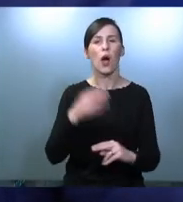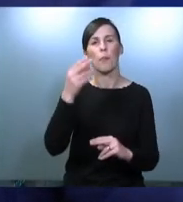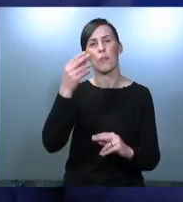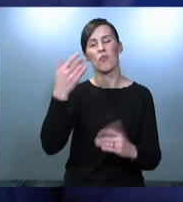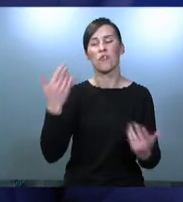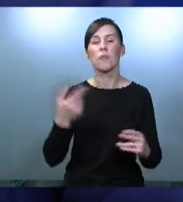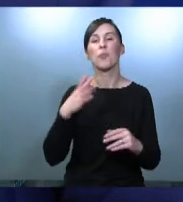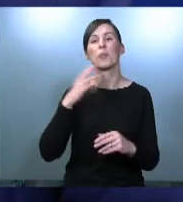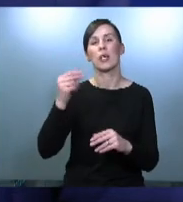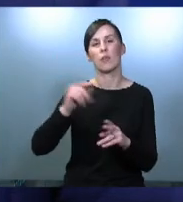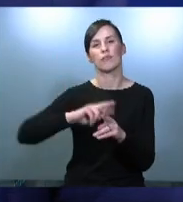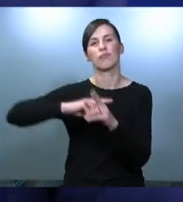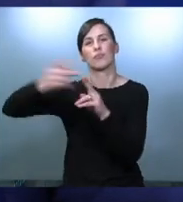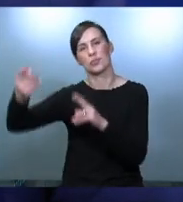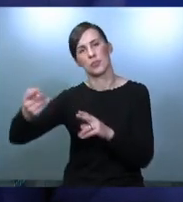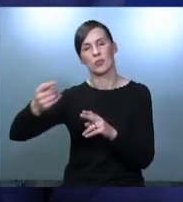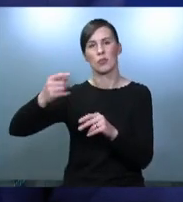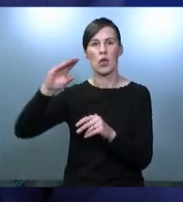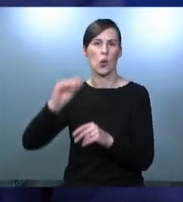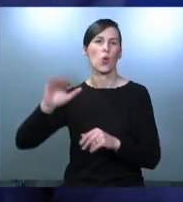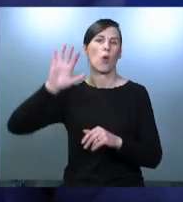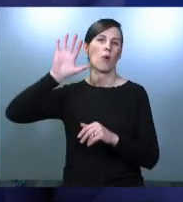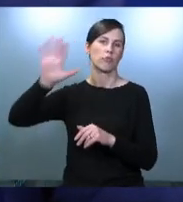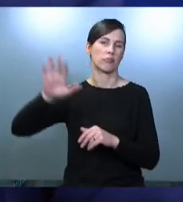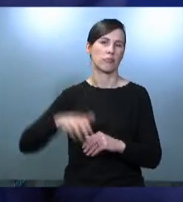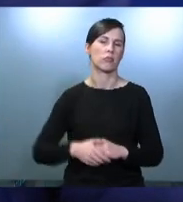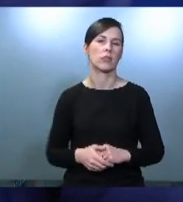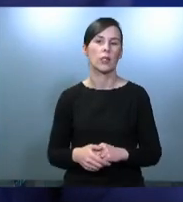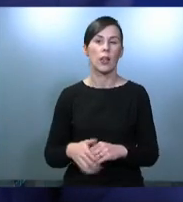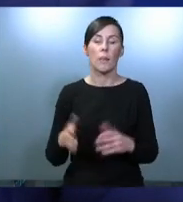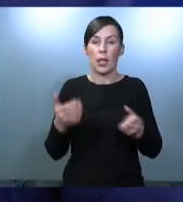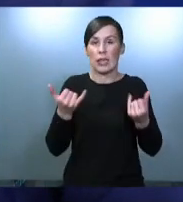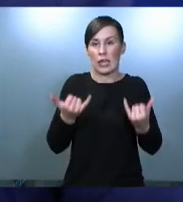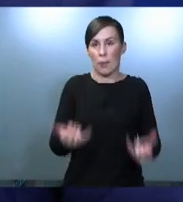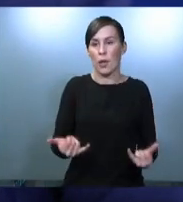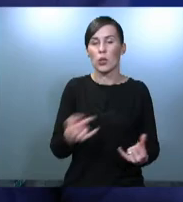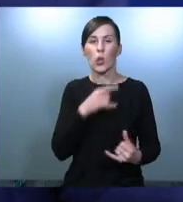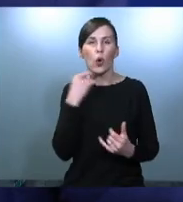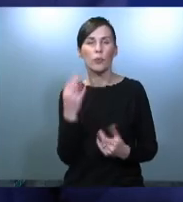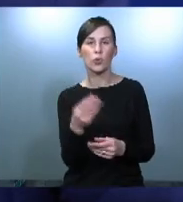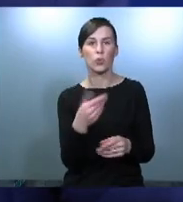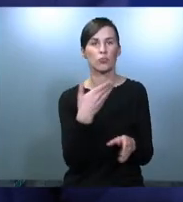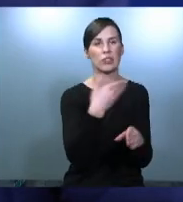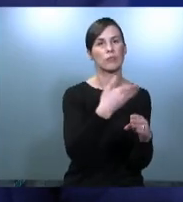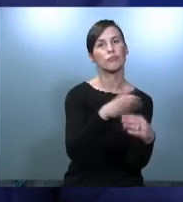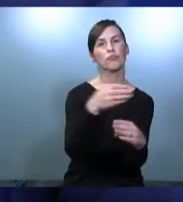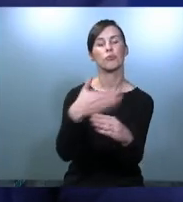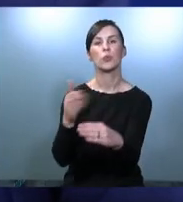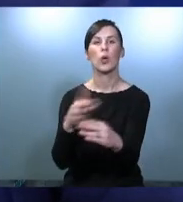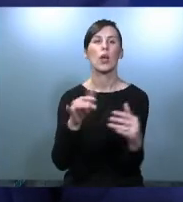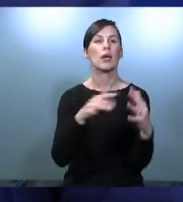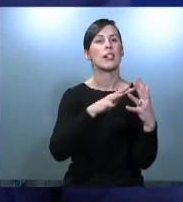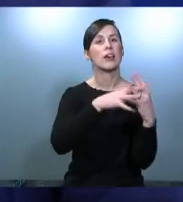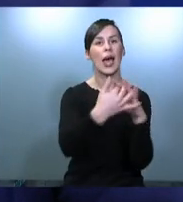į ateitį, tikrai iš Europos Sąjungos yra skiriami gana nemaži pinigai kaimo plėtrai, savivaldybių plėtrai, darbo